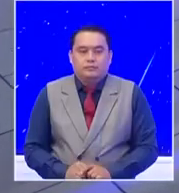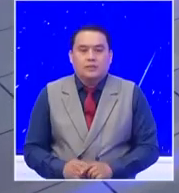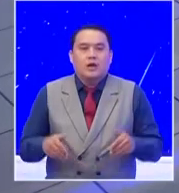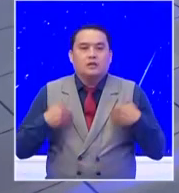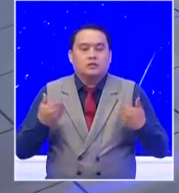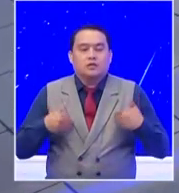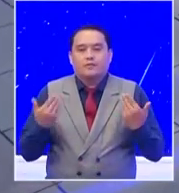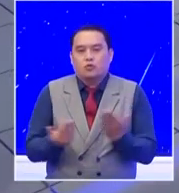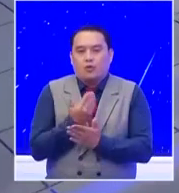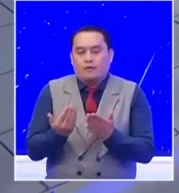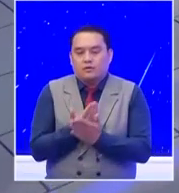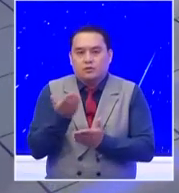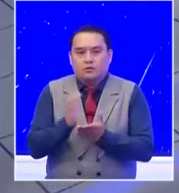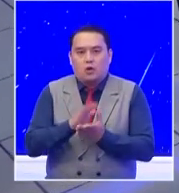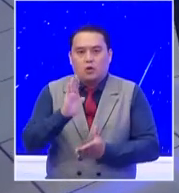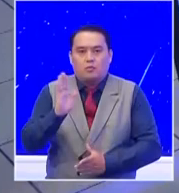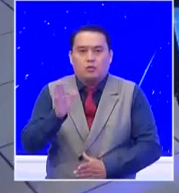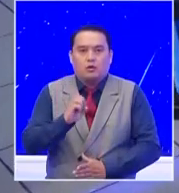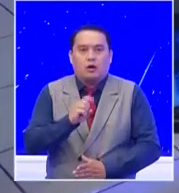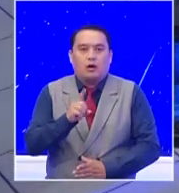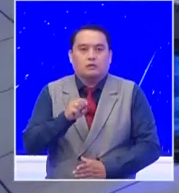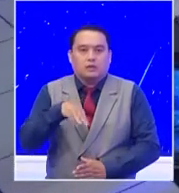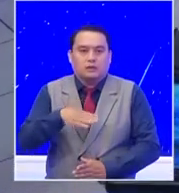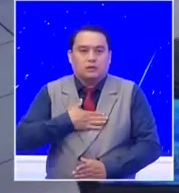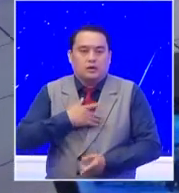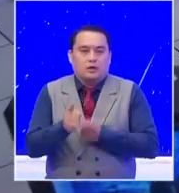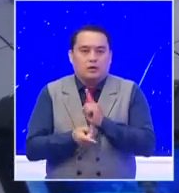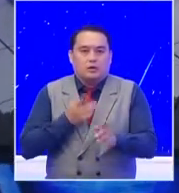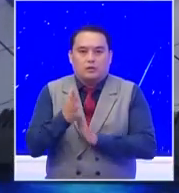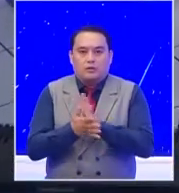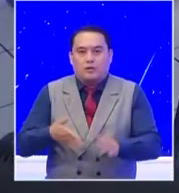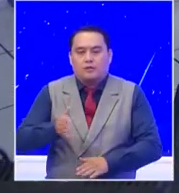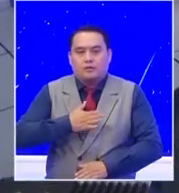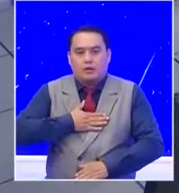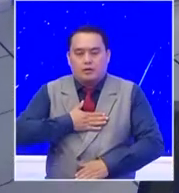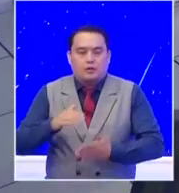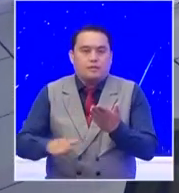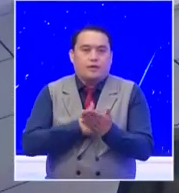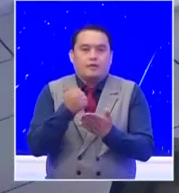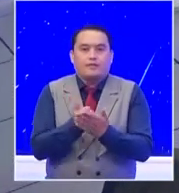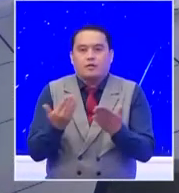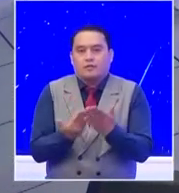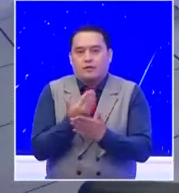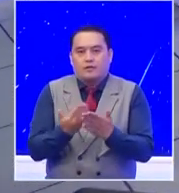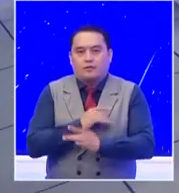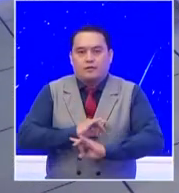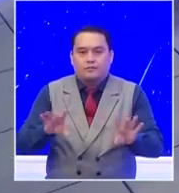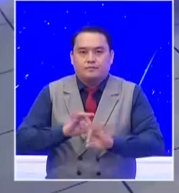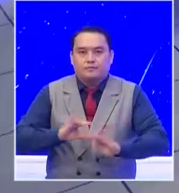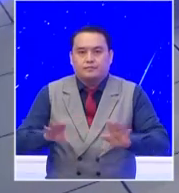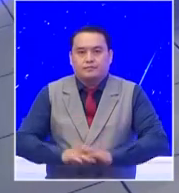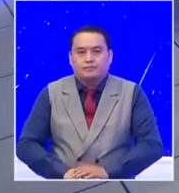Добрый вечер, в эфире телеканала ЖТСУ. Время новостей. С вами Азат Джумаханов, и сурдоперевод обеспечивает Марат Джумабеков. Смотрите